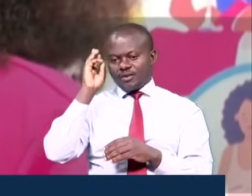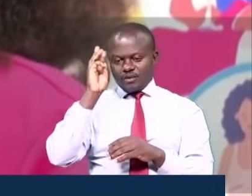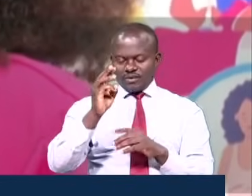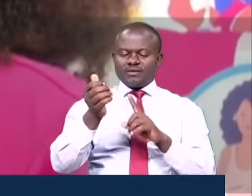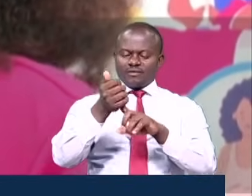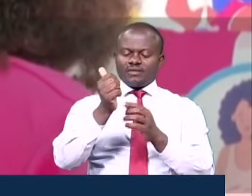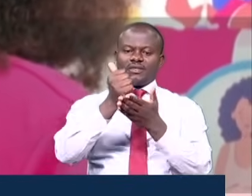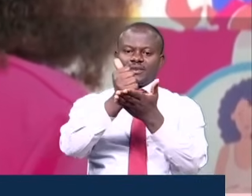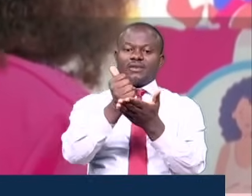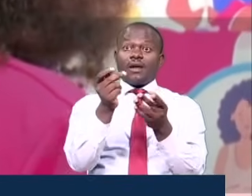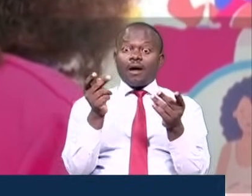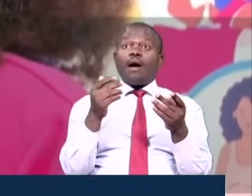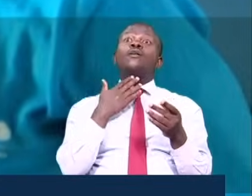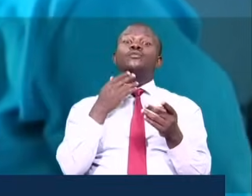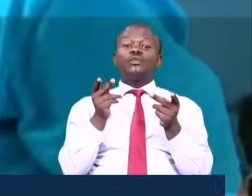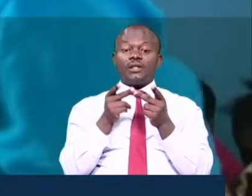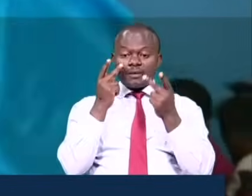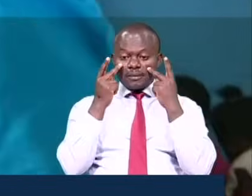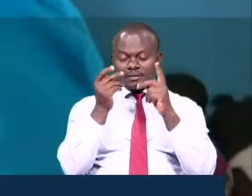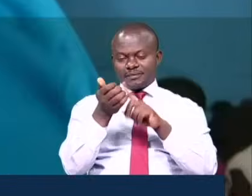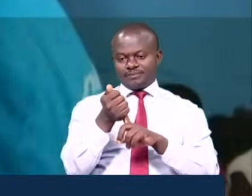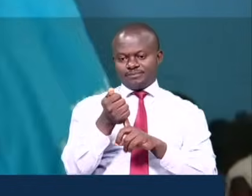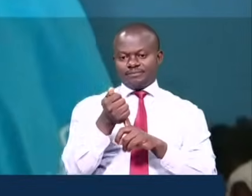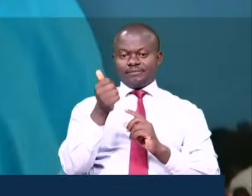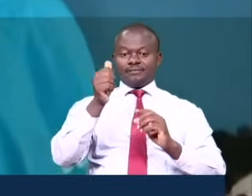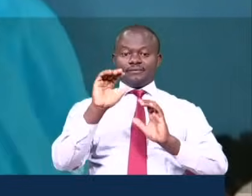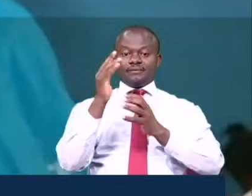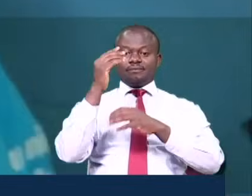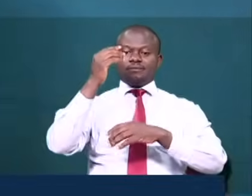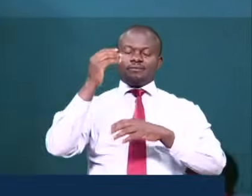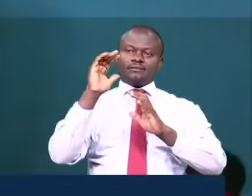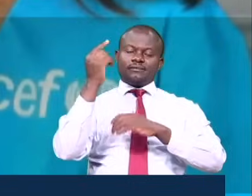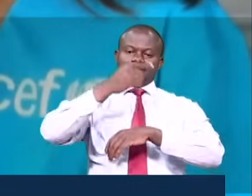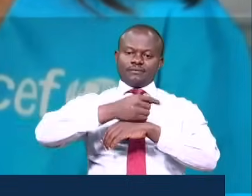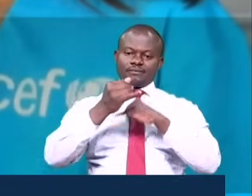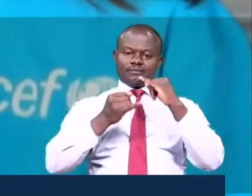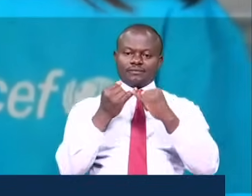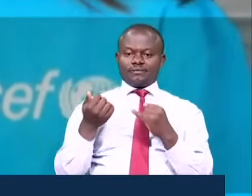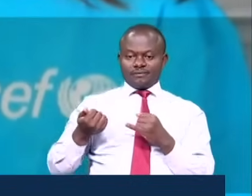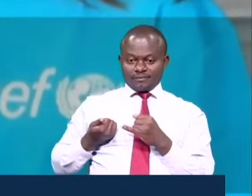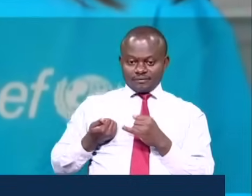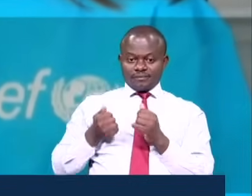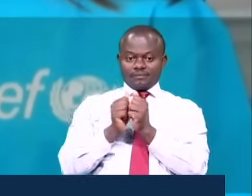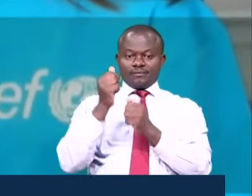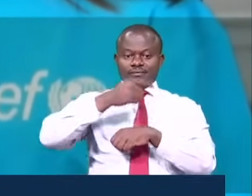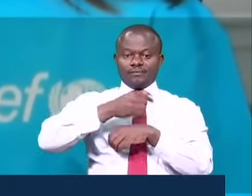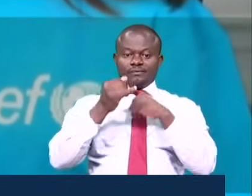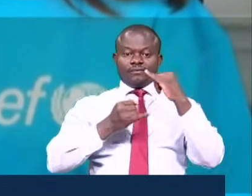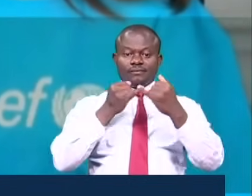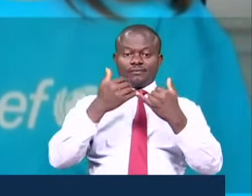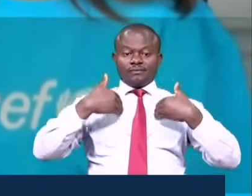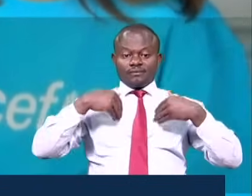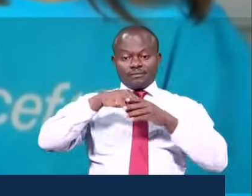bizabageza aho dushaka kubona bagejeje. Ibi birori byo kwizihiza umunsi mpuzamahanga w'umwana w'umukobwa n'umunsi mpuzamahanga w'ubuzima bwo mu